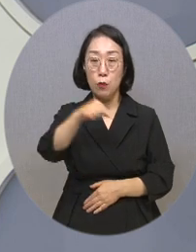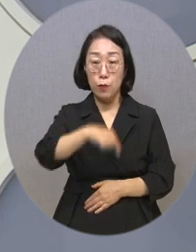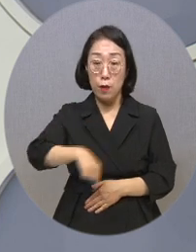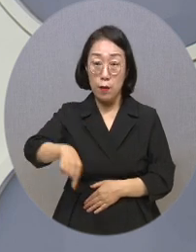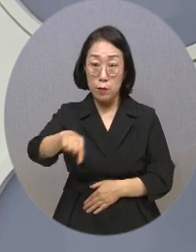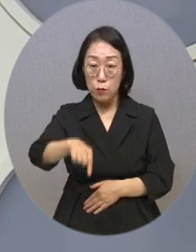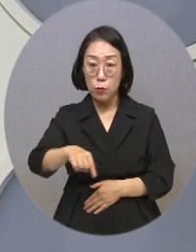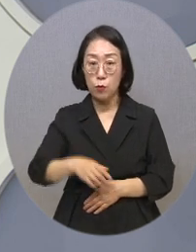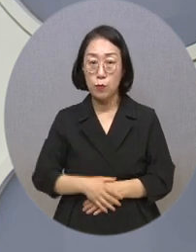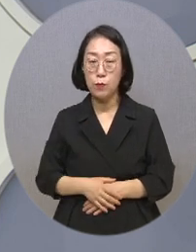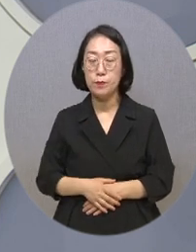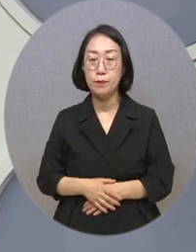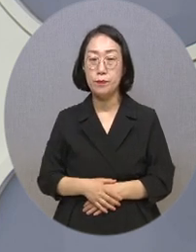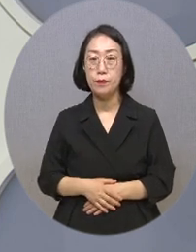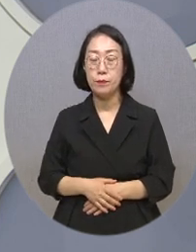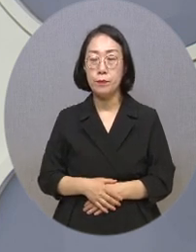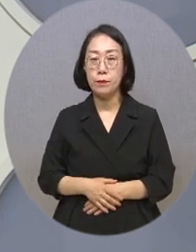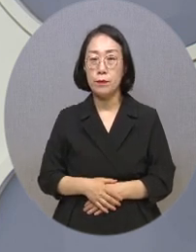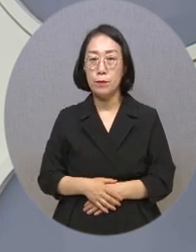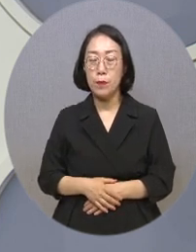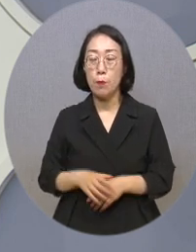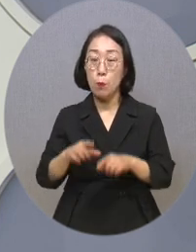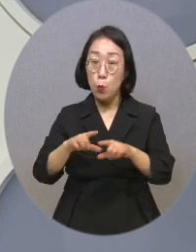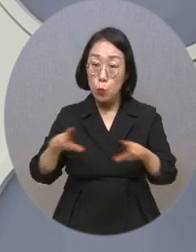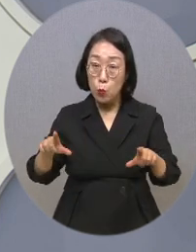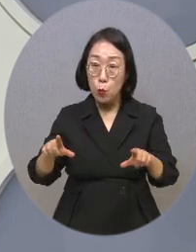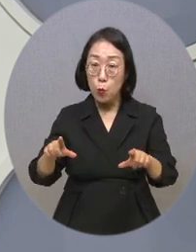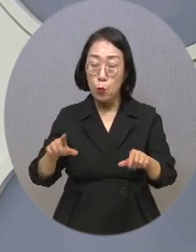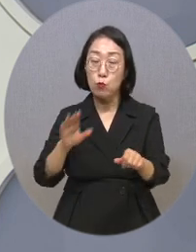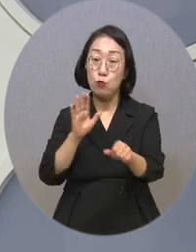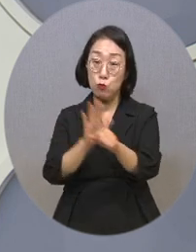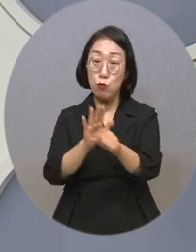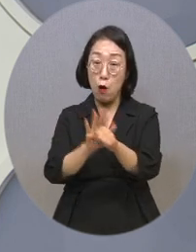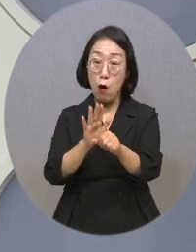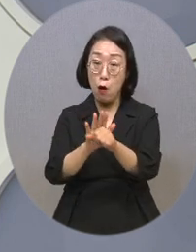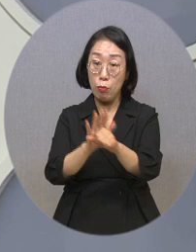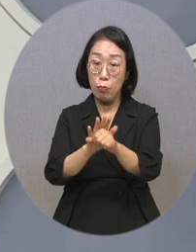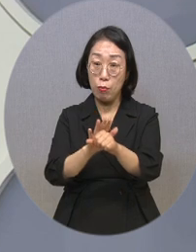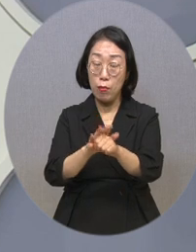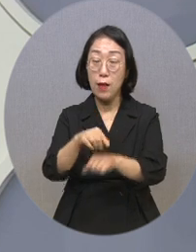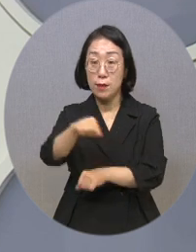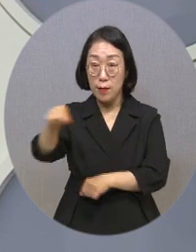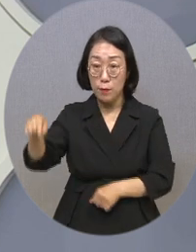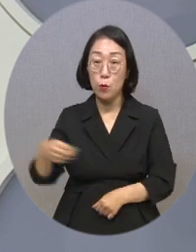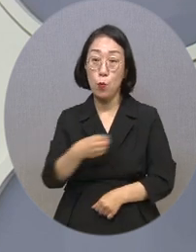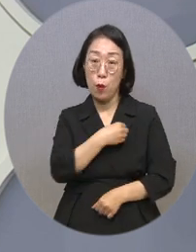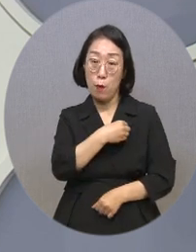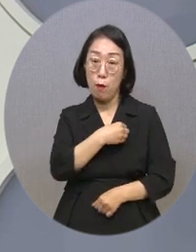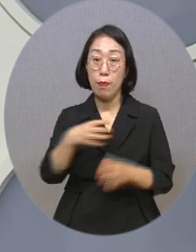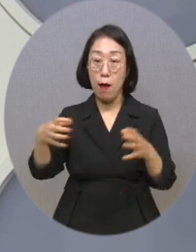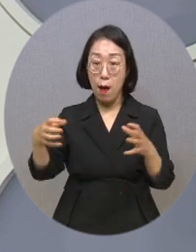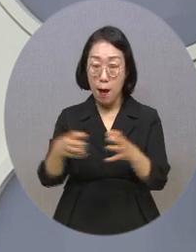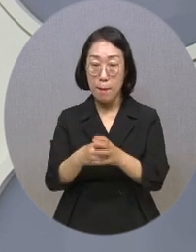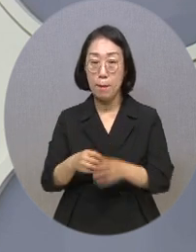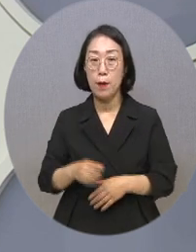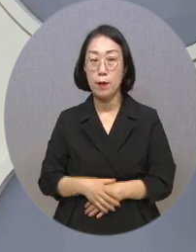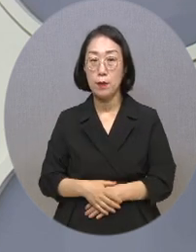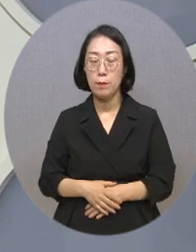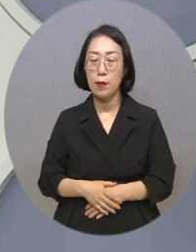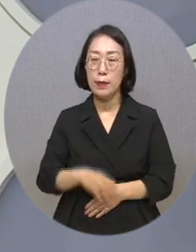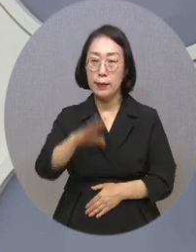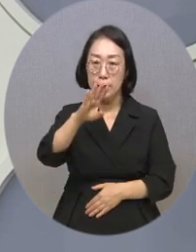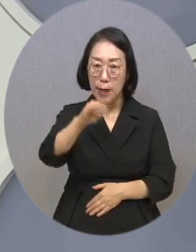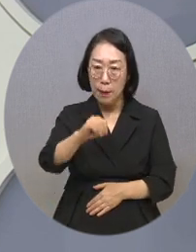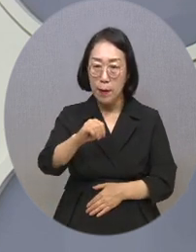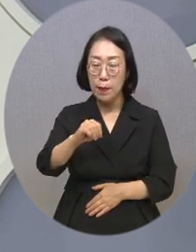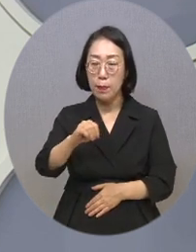그 정도는 안 되고 아까 그 일반 후원들도 다 회원으로 같이 하기 때문에 그 정도에 한 저기 4,